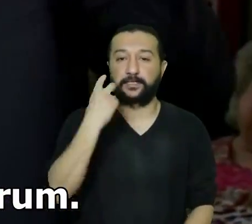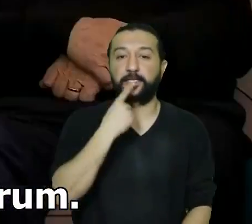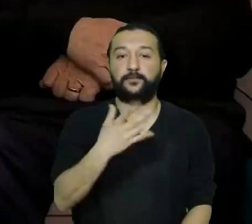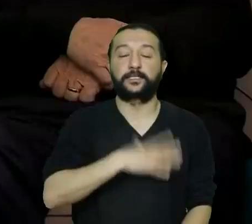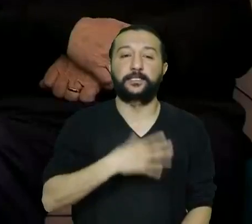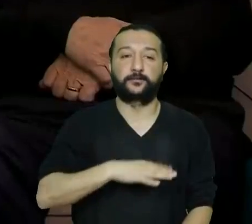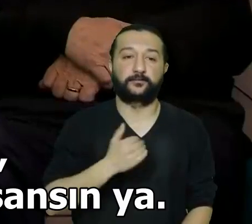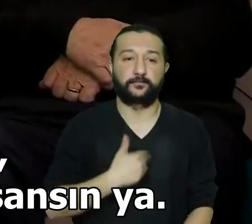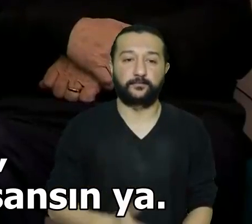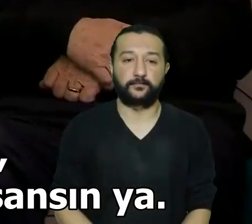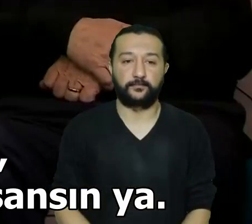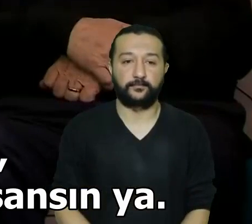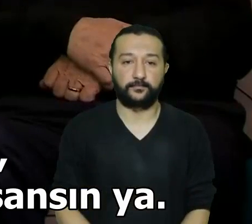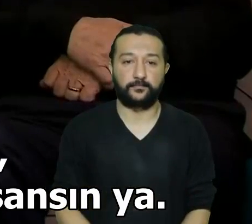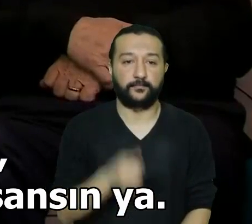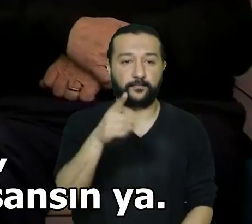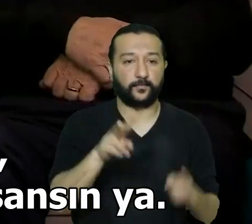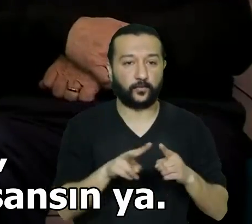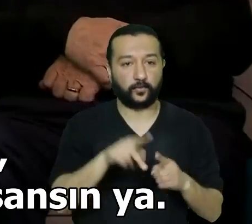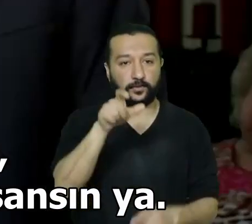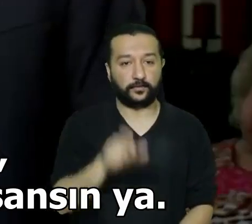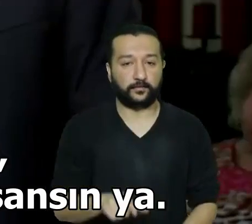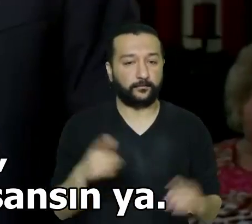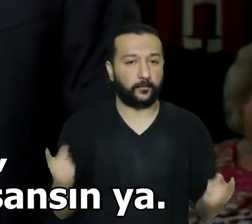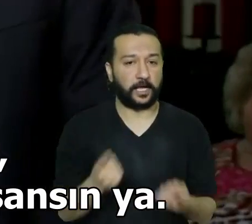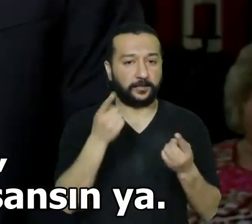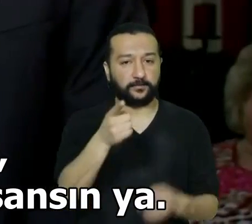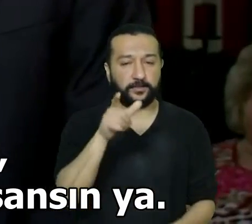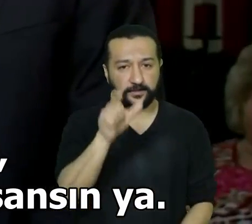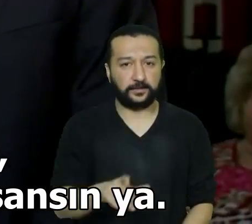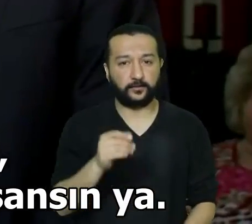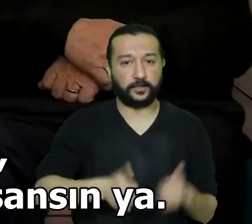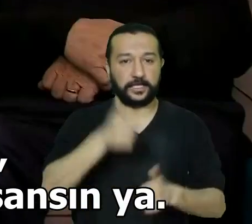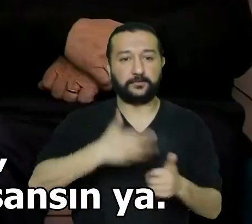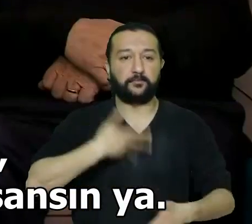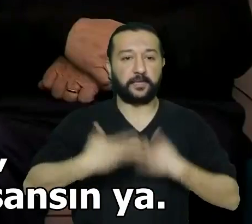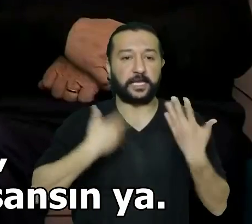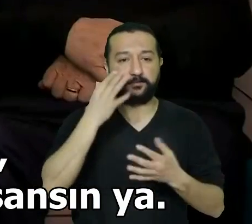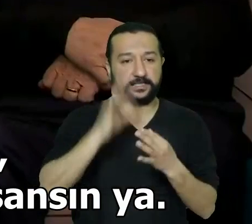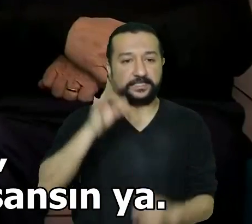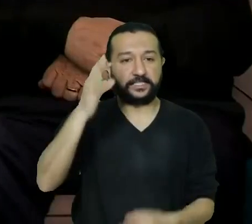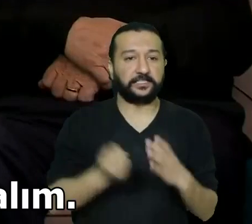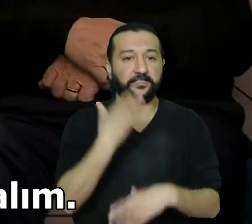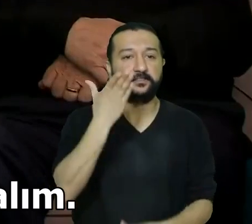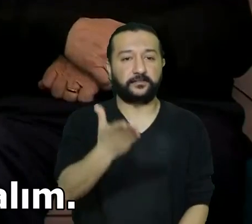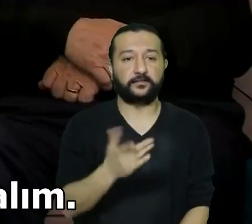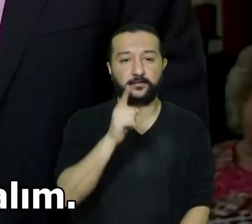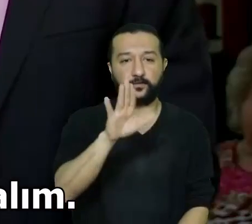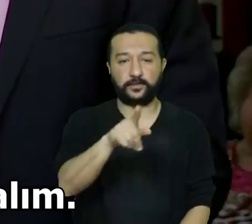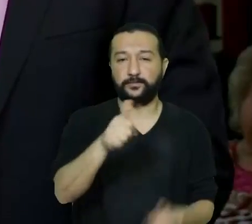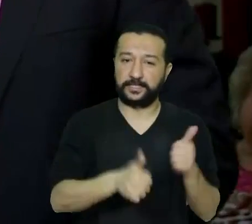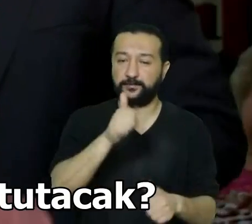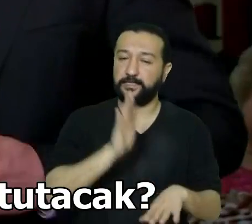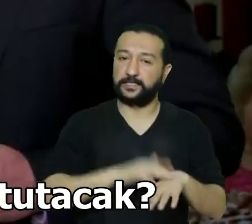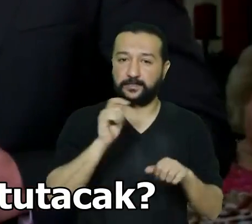Ben birinci, ilk şarkı söylemek istiyorum. Ya Nurhan, hayret bir şey, ne kadar yarışma meraklısı bir insansın ya. Dur seninle bir